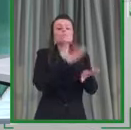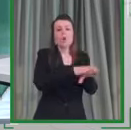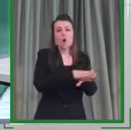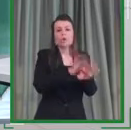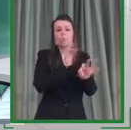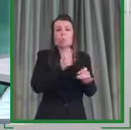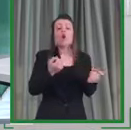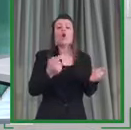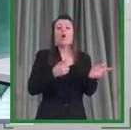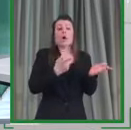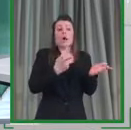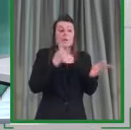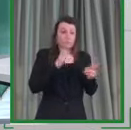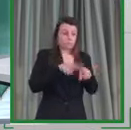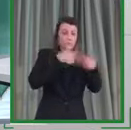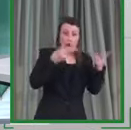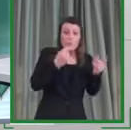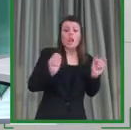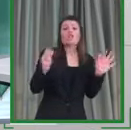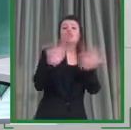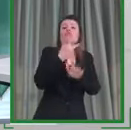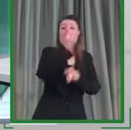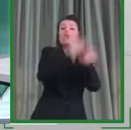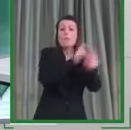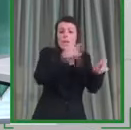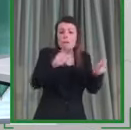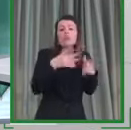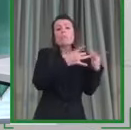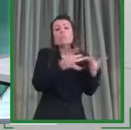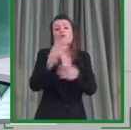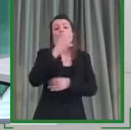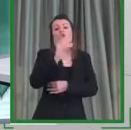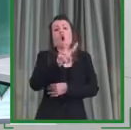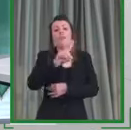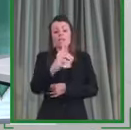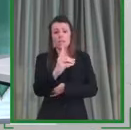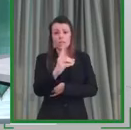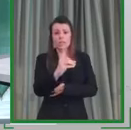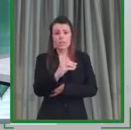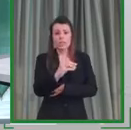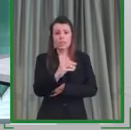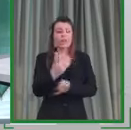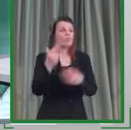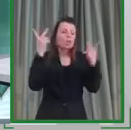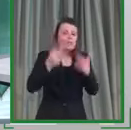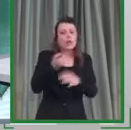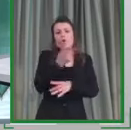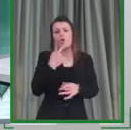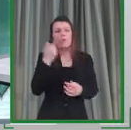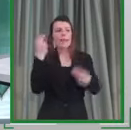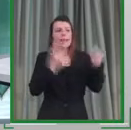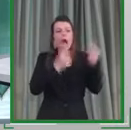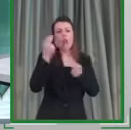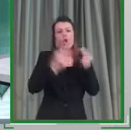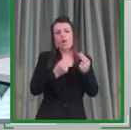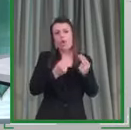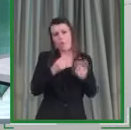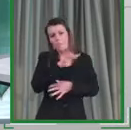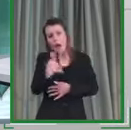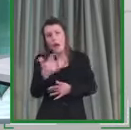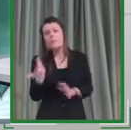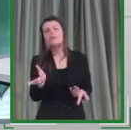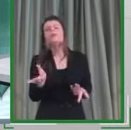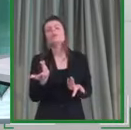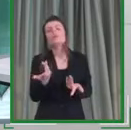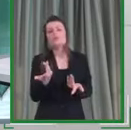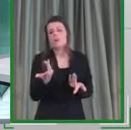perkovic una media che non bisogna mai fare questi calcoli ma che voglio dire è molto ridotto rispetto ad altri luoghi